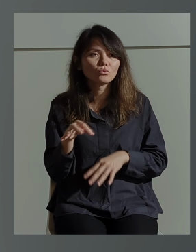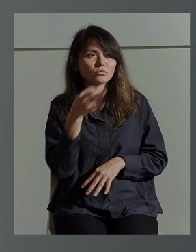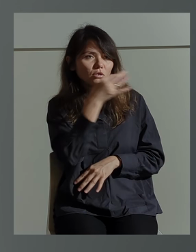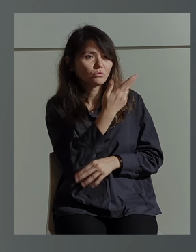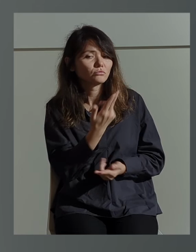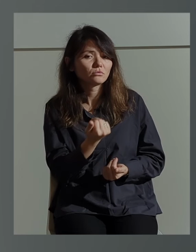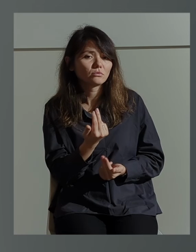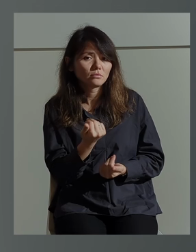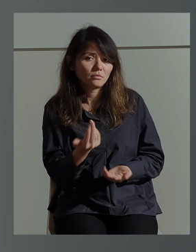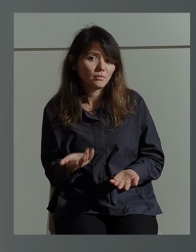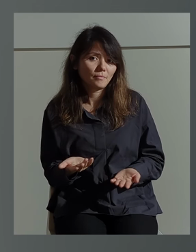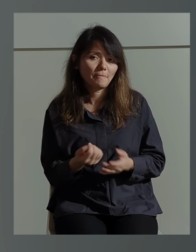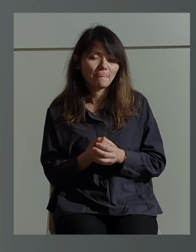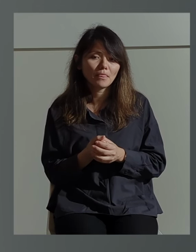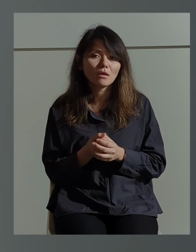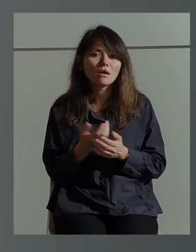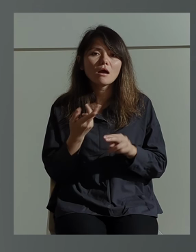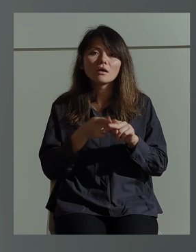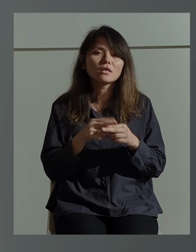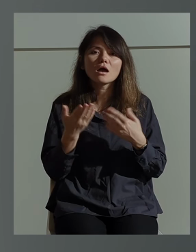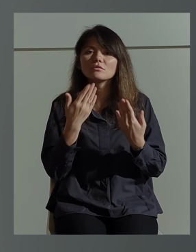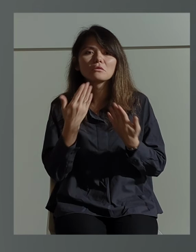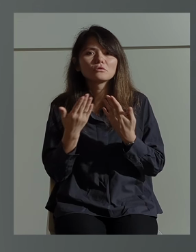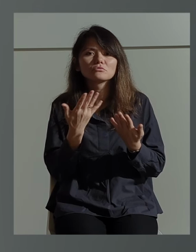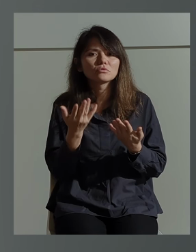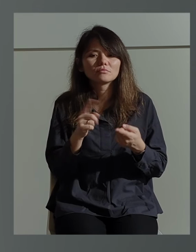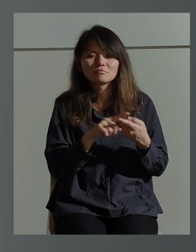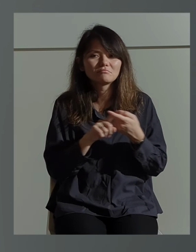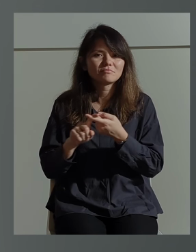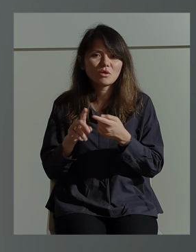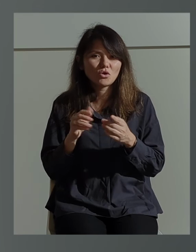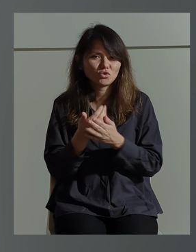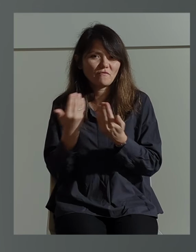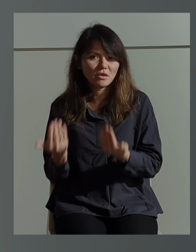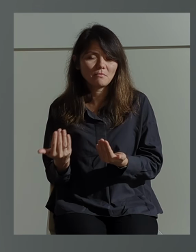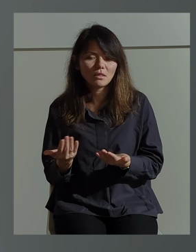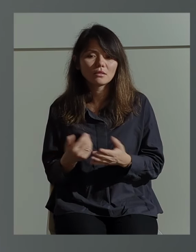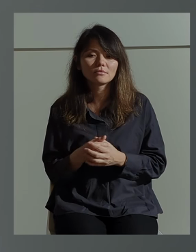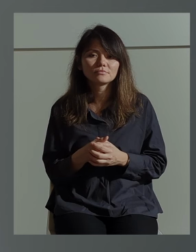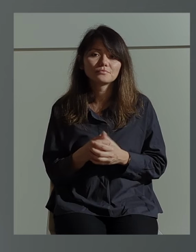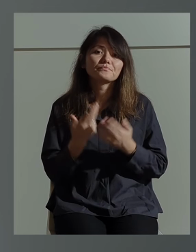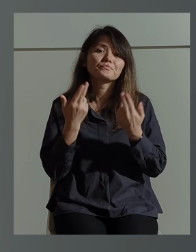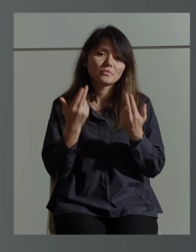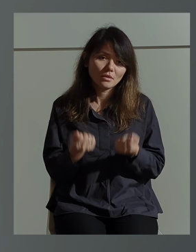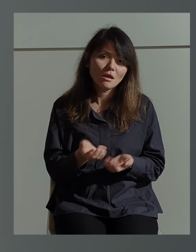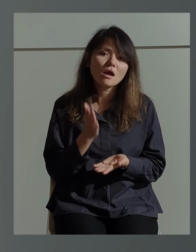скажет вот какое отношение это всё имеет к современности